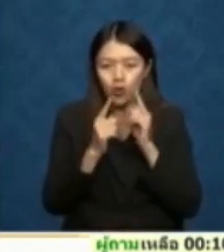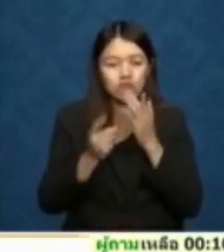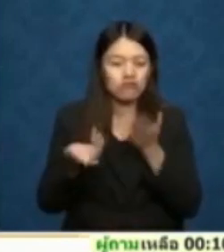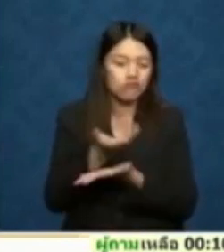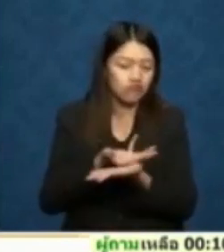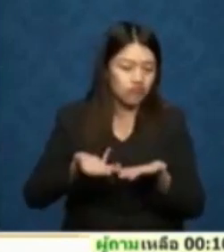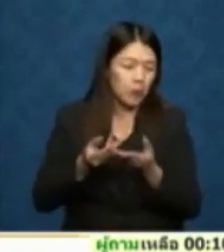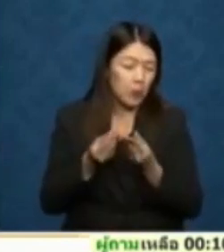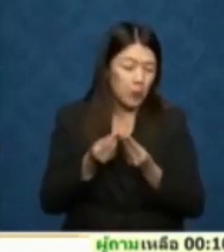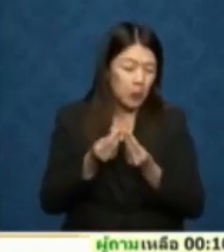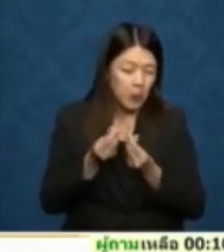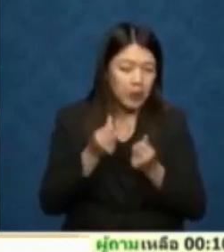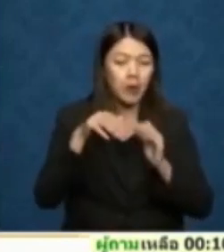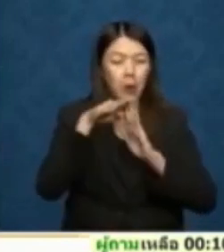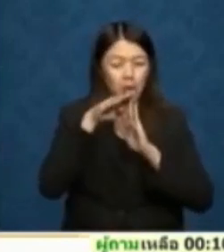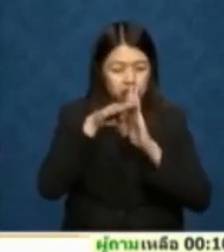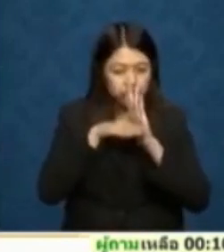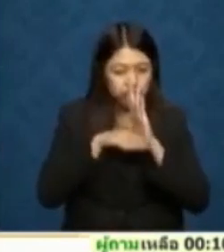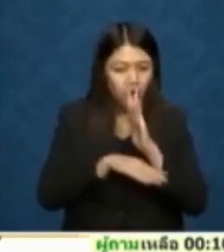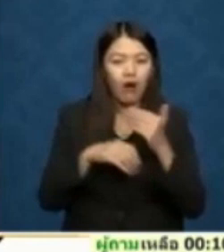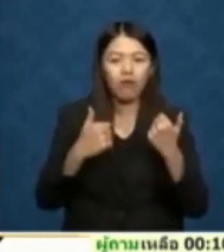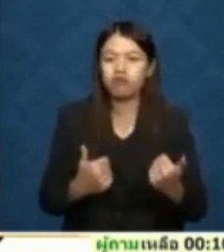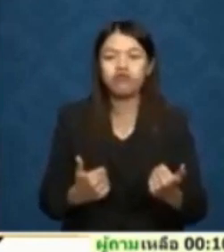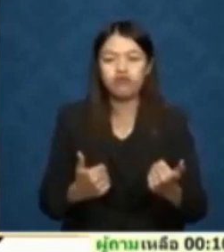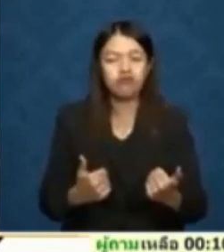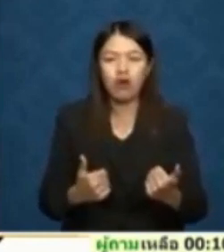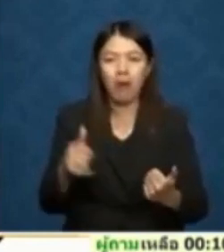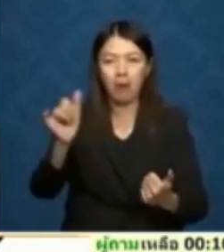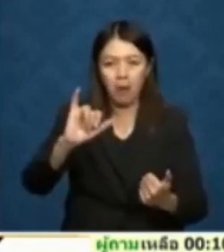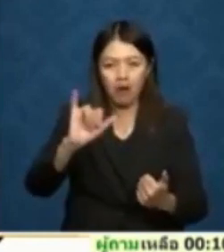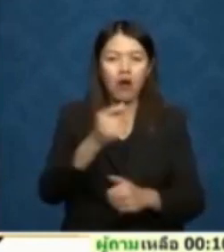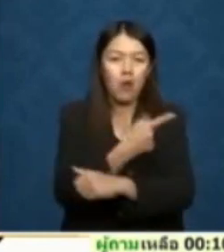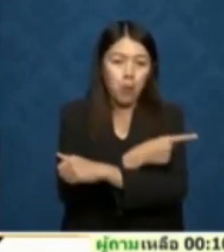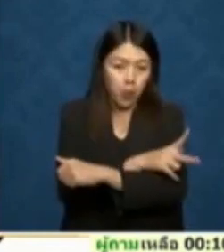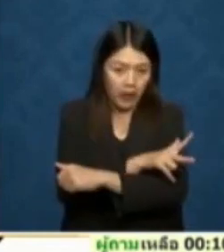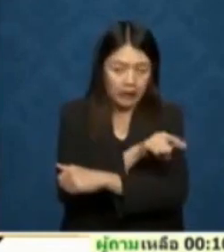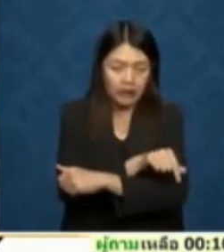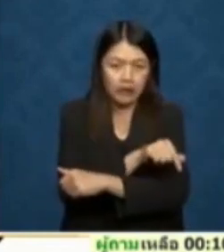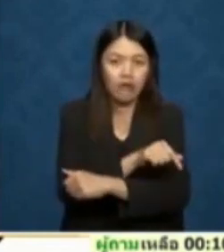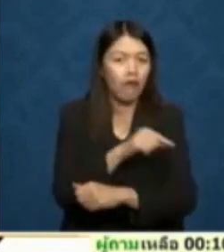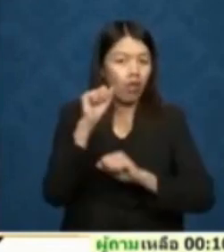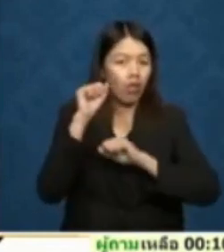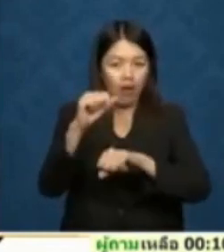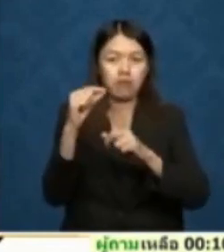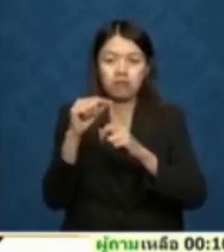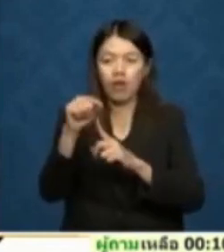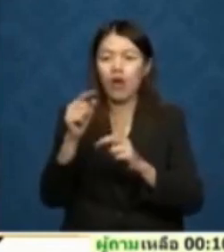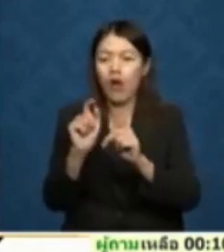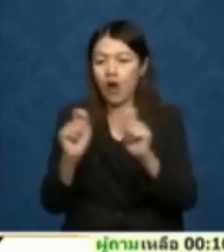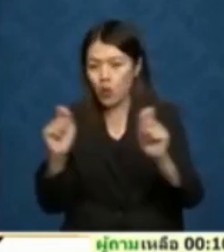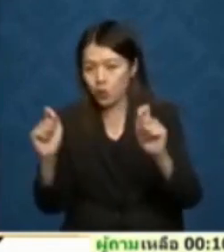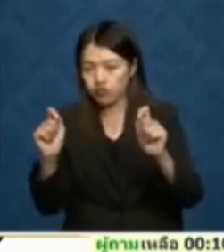อย่างถี่ถ้วนซึ่งในขณะนี้นะครับจังหวัดภูเก็ตก็ได้ออกคำสั่งแต่งตั้งคณะอนุกรรม